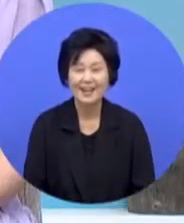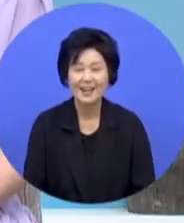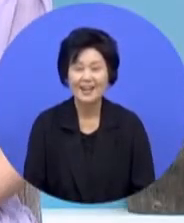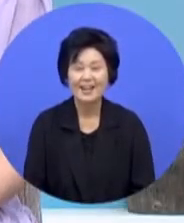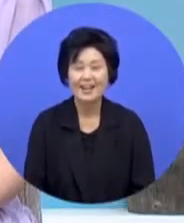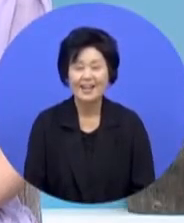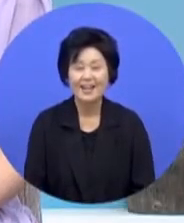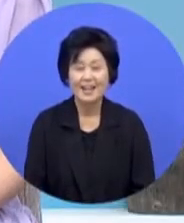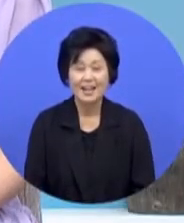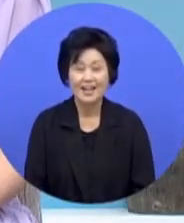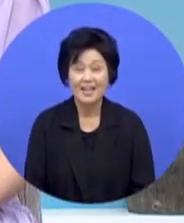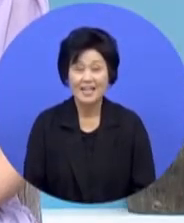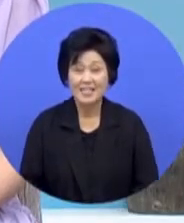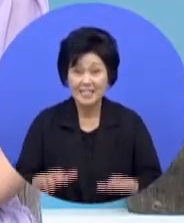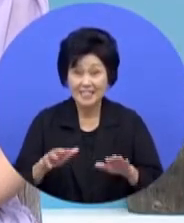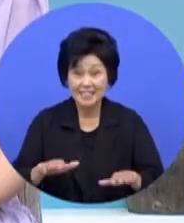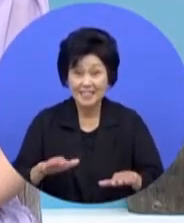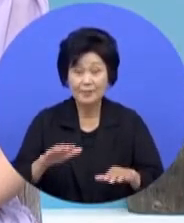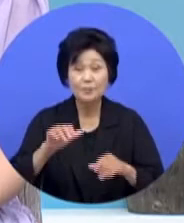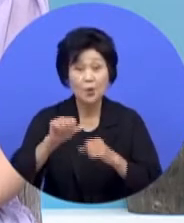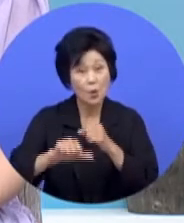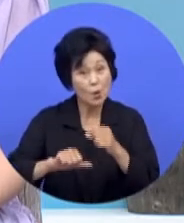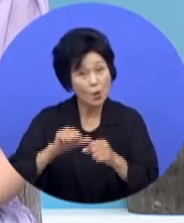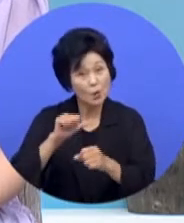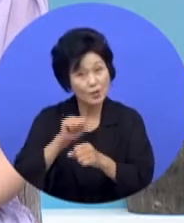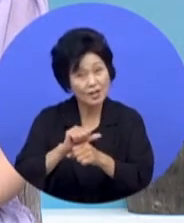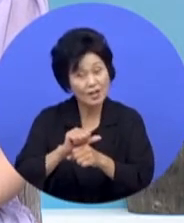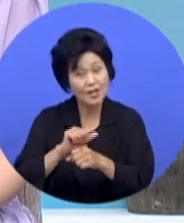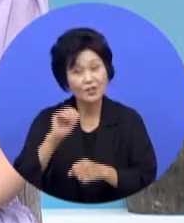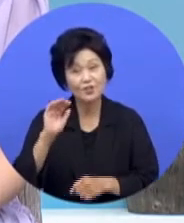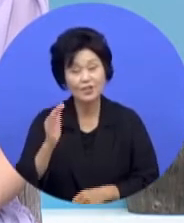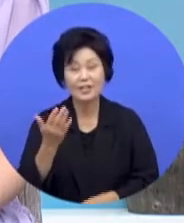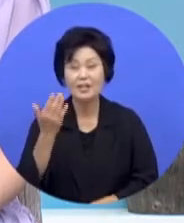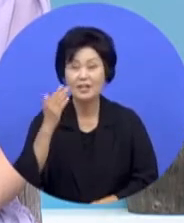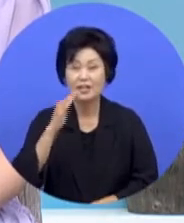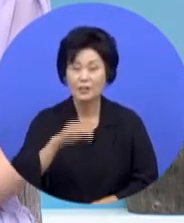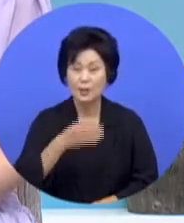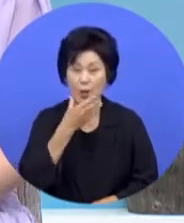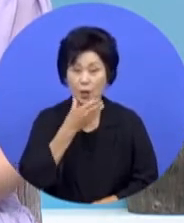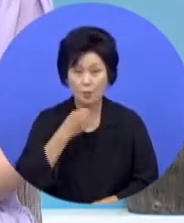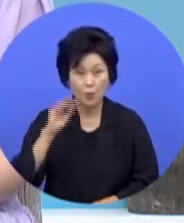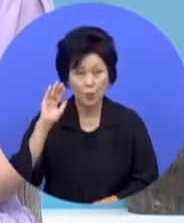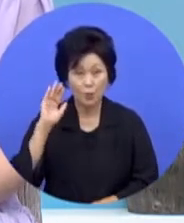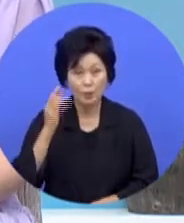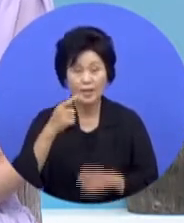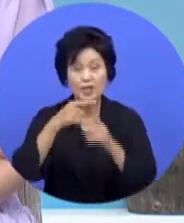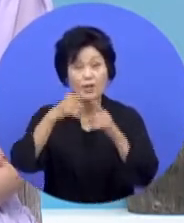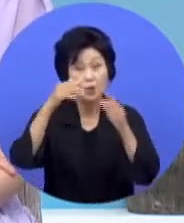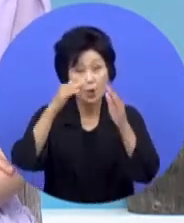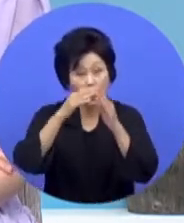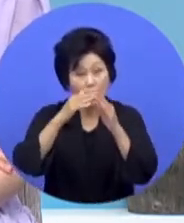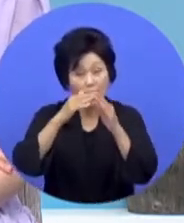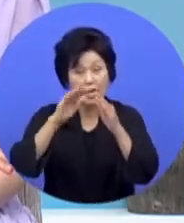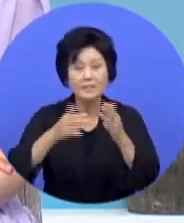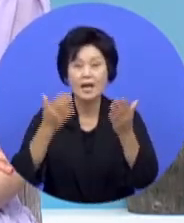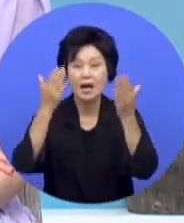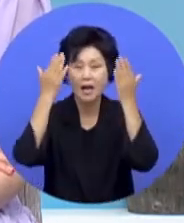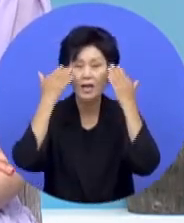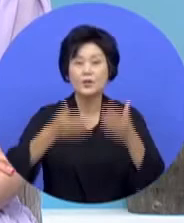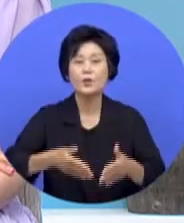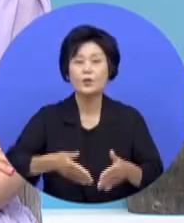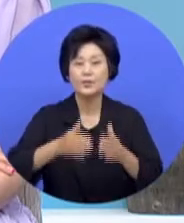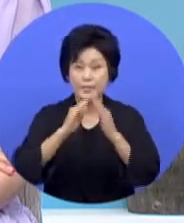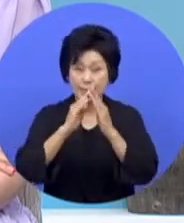이제 5년 차 됐잖아요. 네. 학교가 예. 이 복된 교회에서 학교를 설립하시게 된 이유가 있어요?